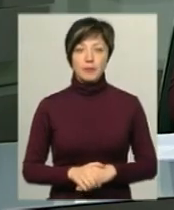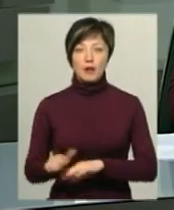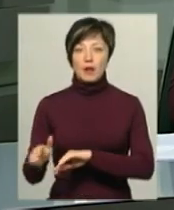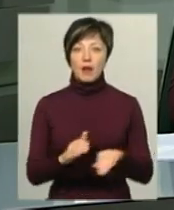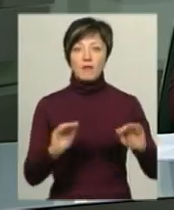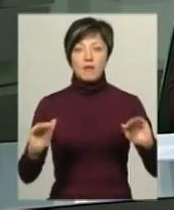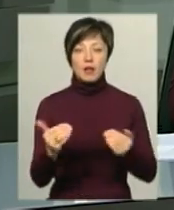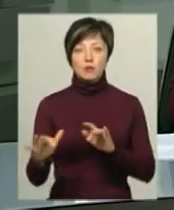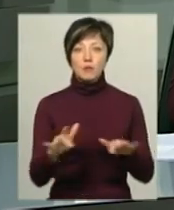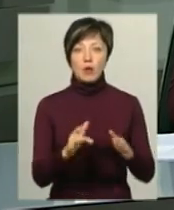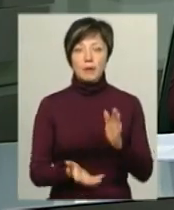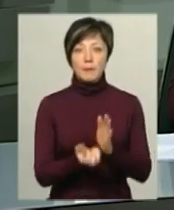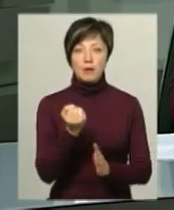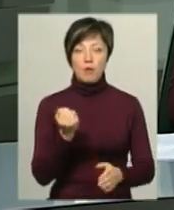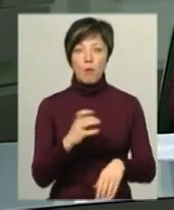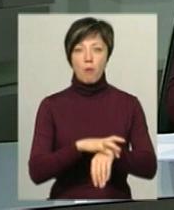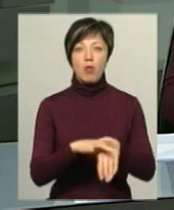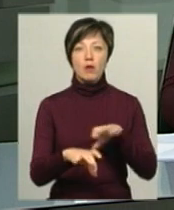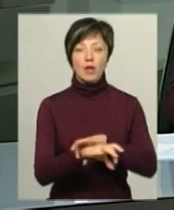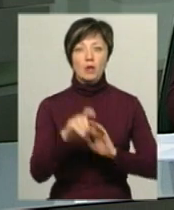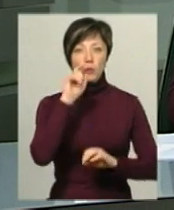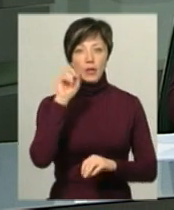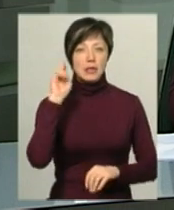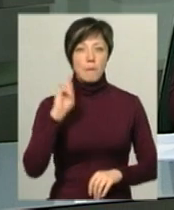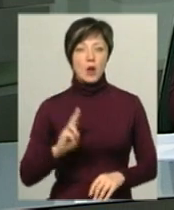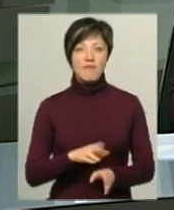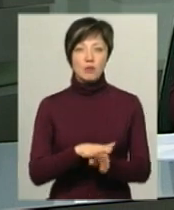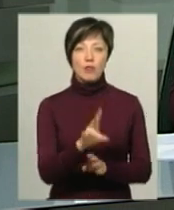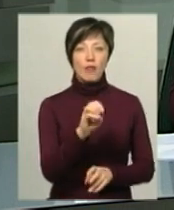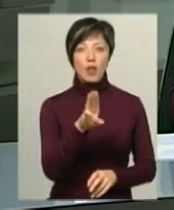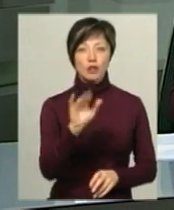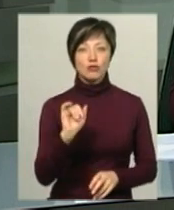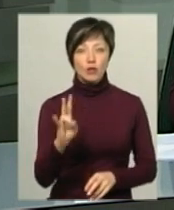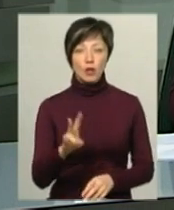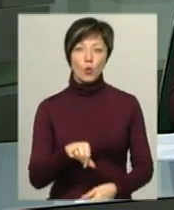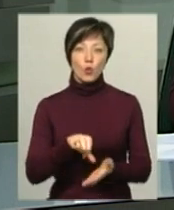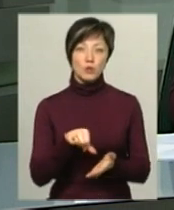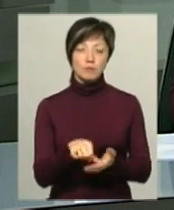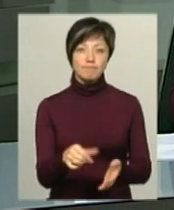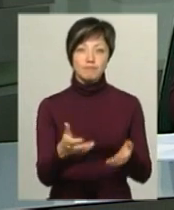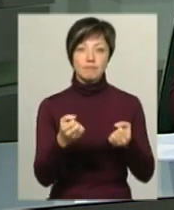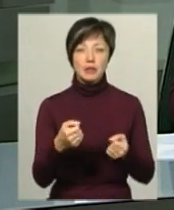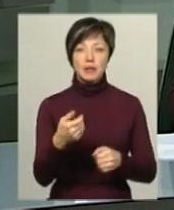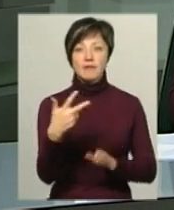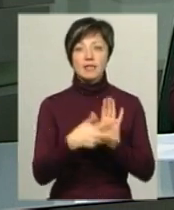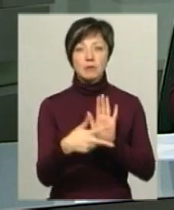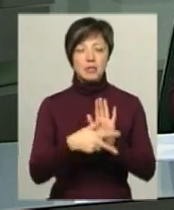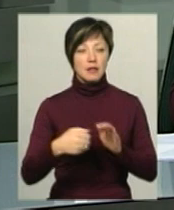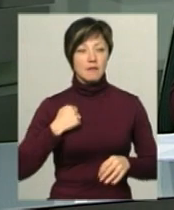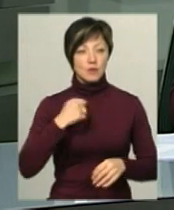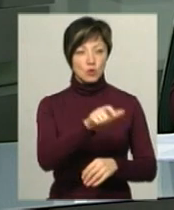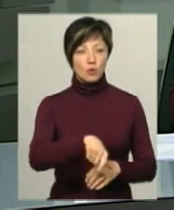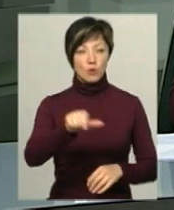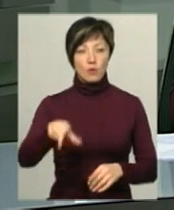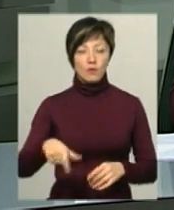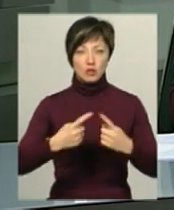Флешмоб на підтримку полонених українських моряків відбувся у Нетішині. Участь у акції взяли 80 військовослужбовців